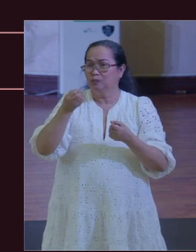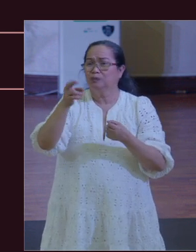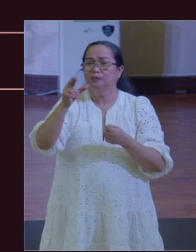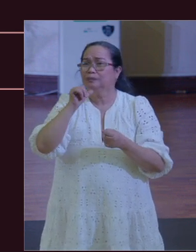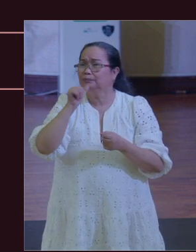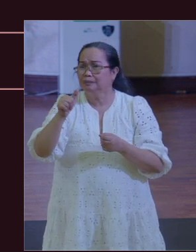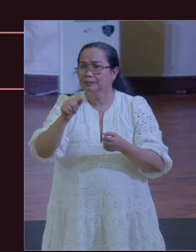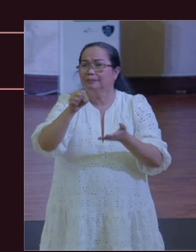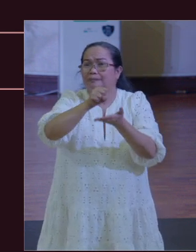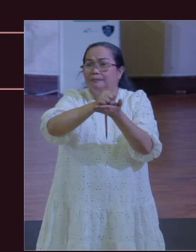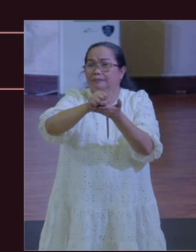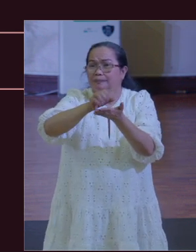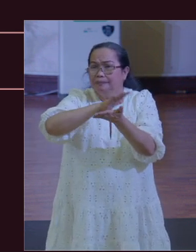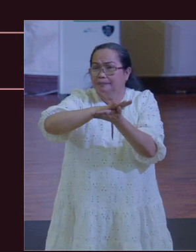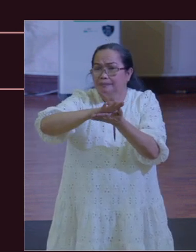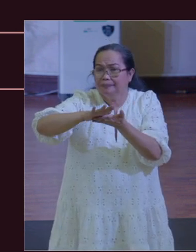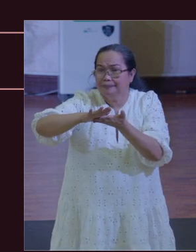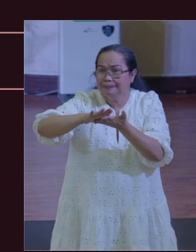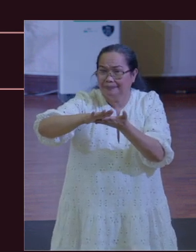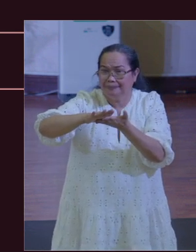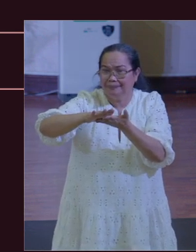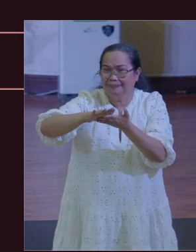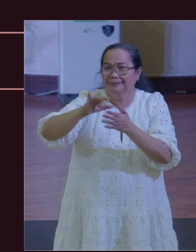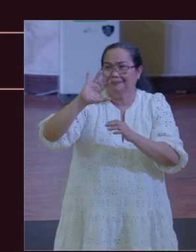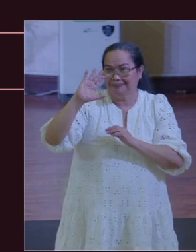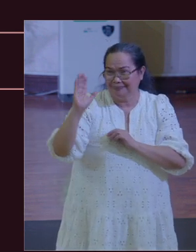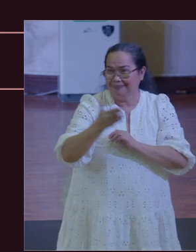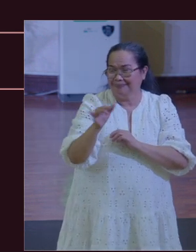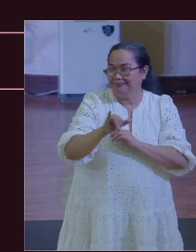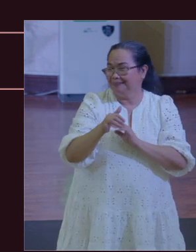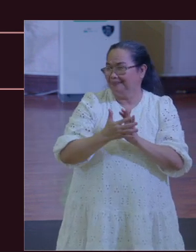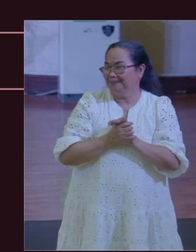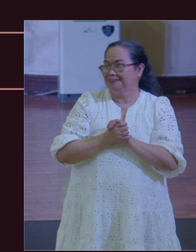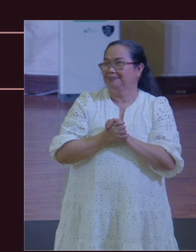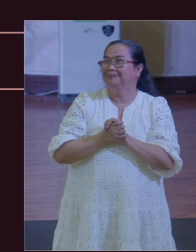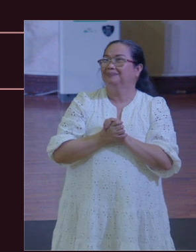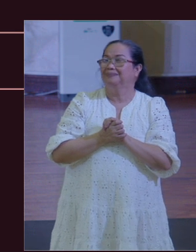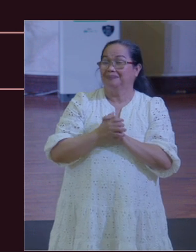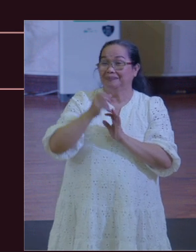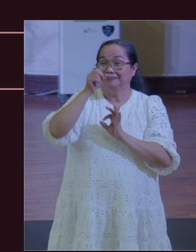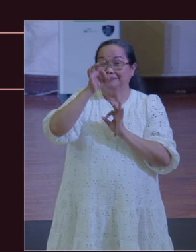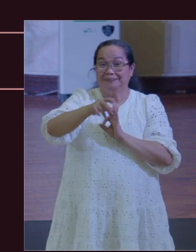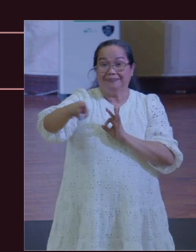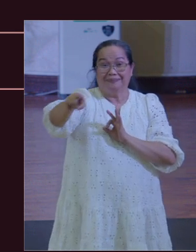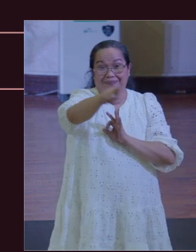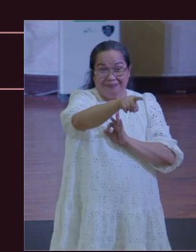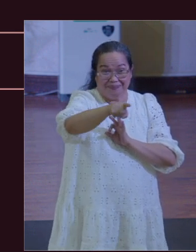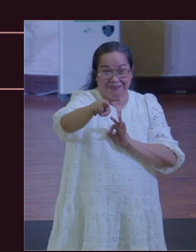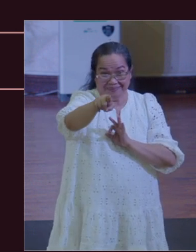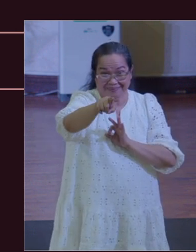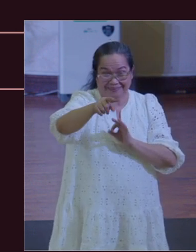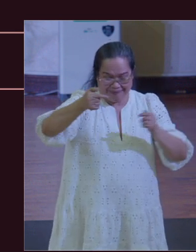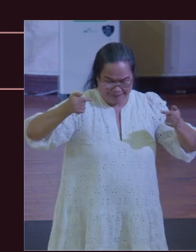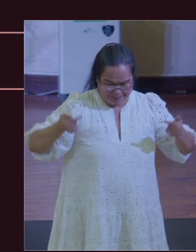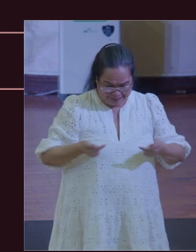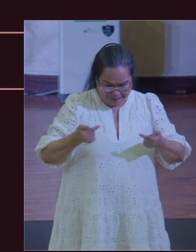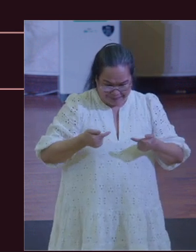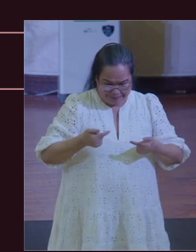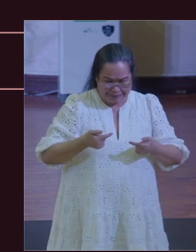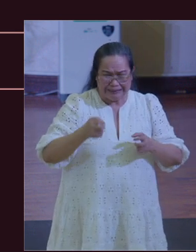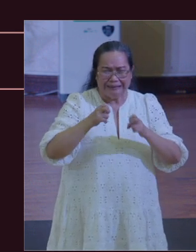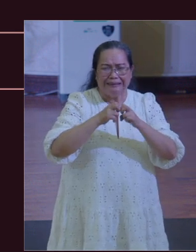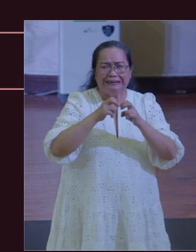ang sanctification. Talagang, by the way, tip ko lang po, pag kayo yung nagkasala,